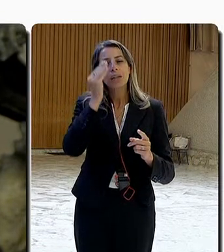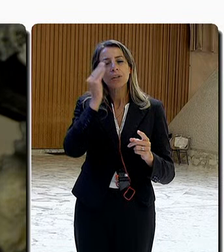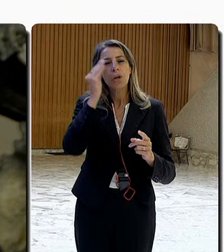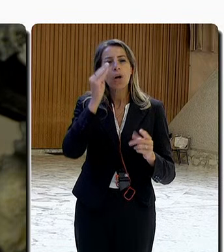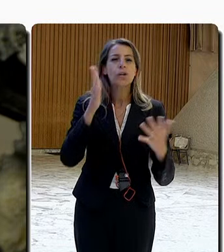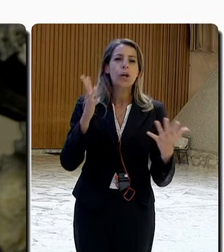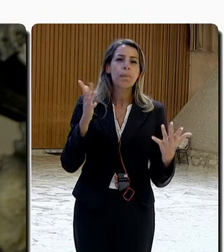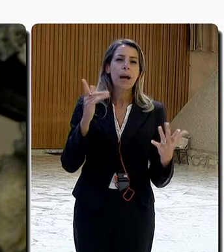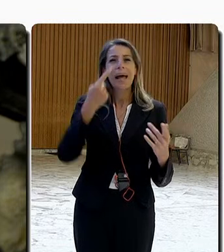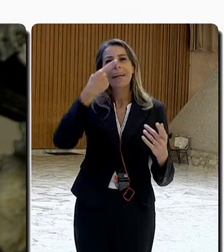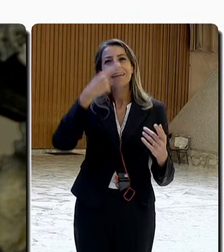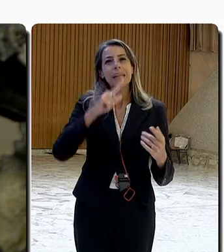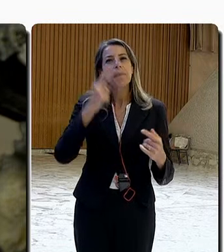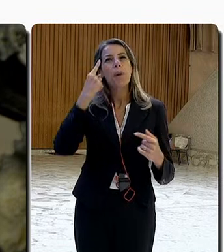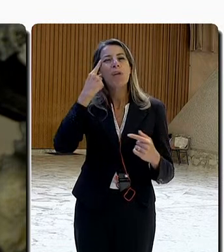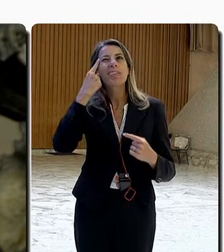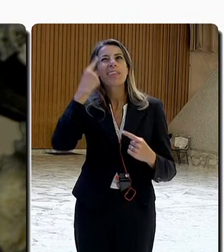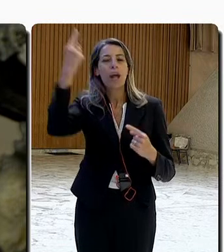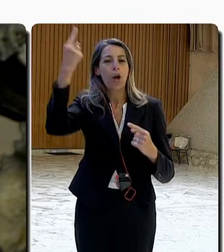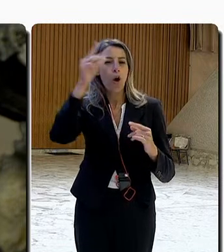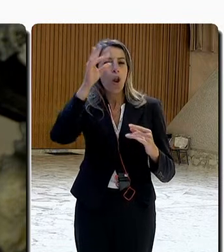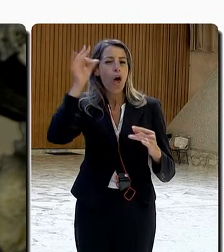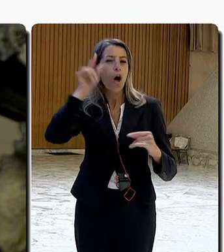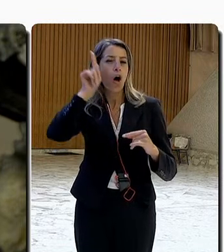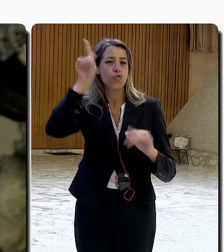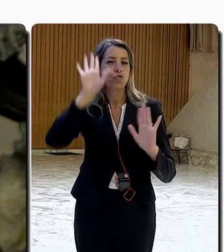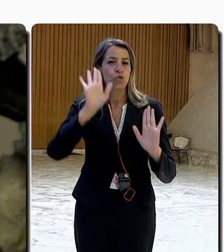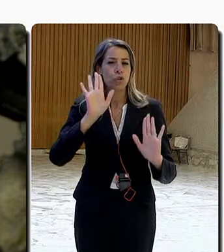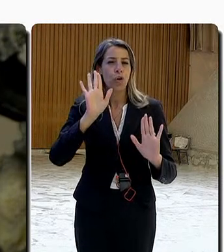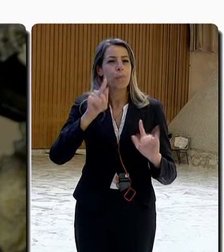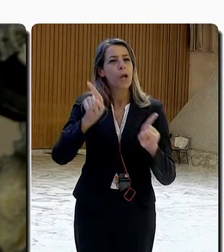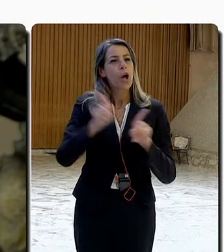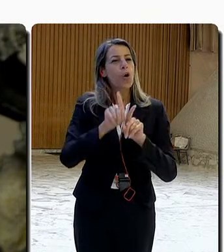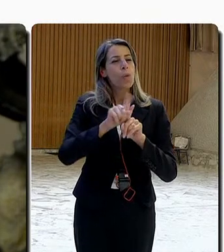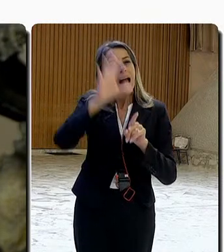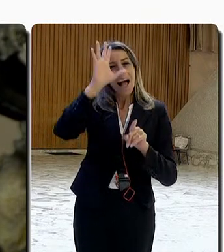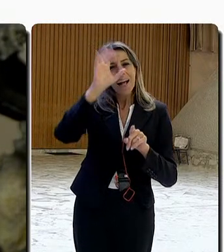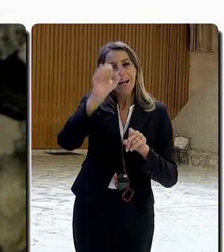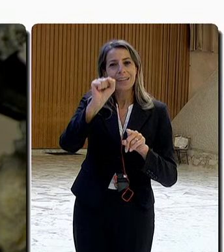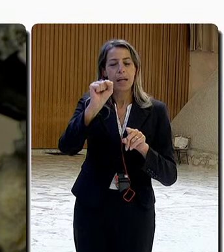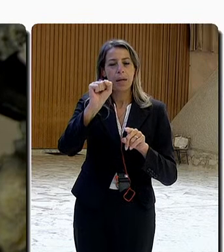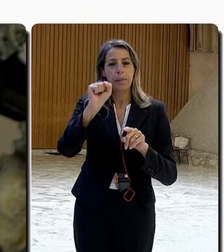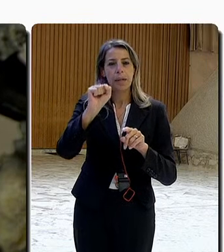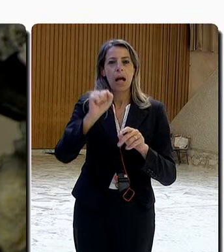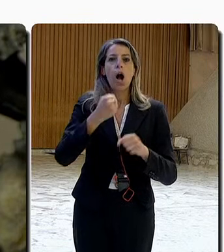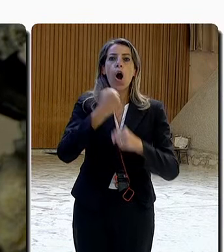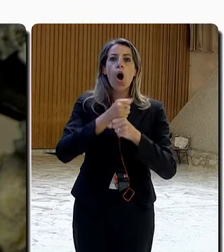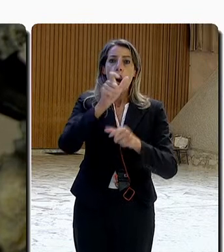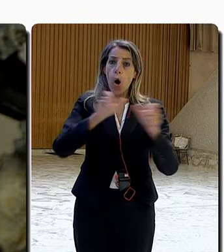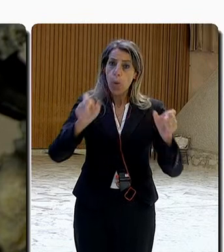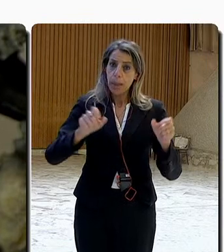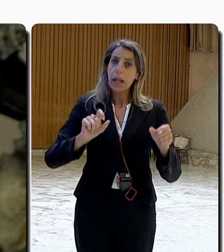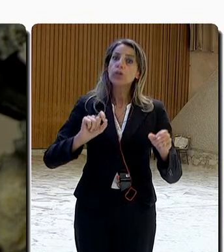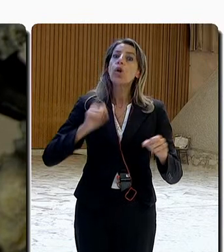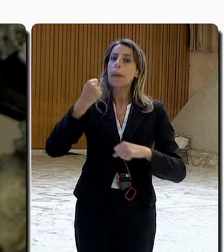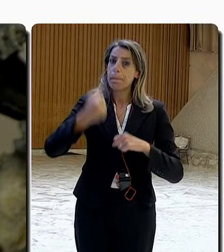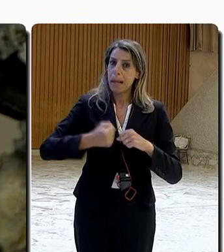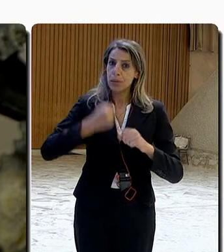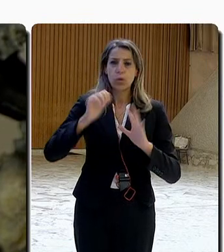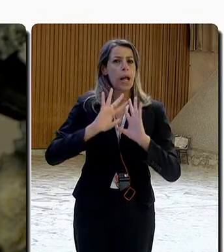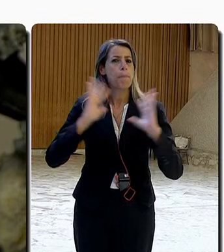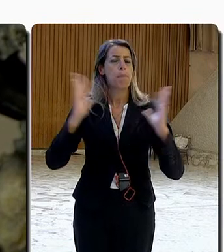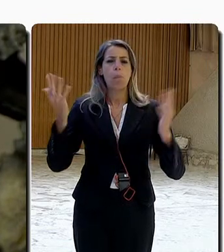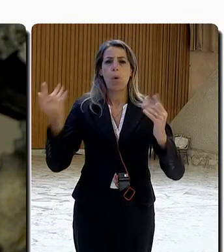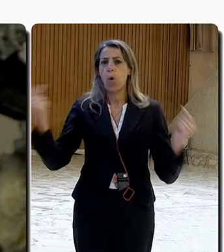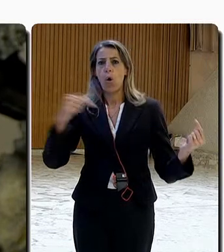lo più teologico-accademico, con gli operatori della pastorale di vari paesi del